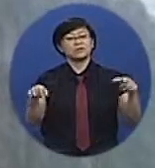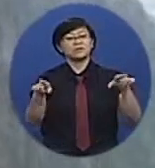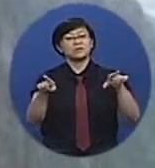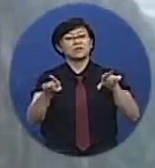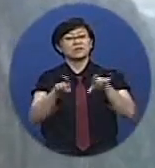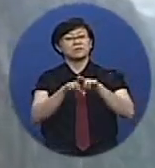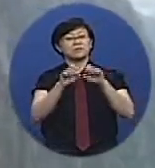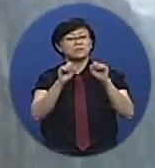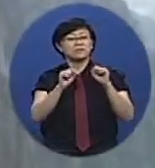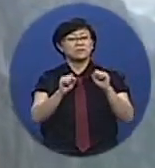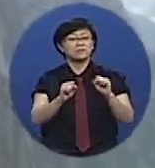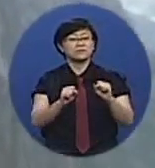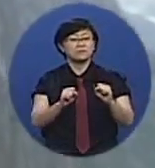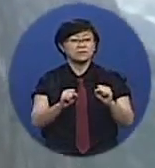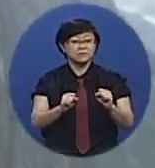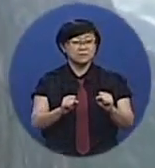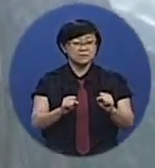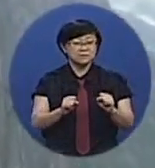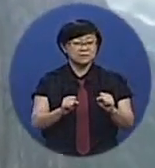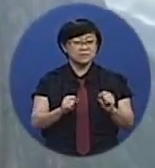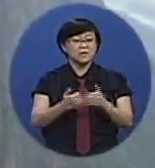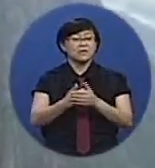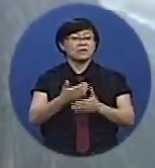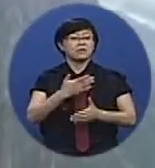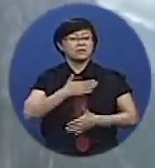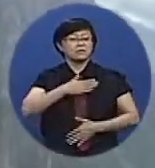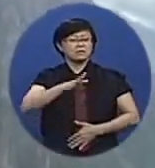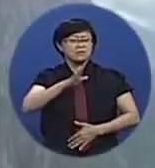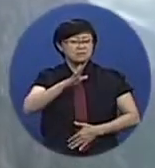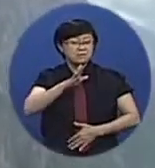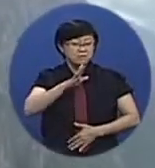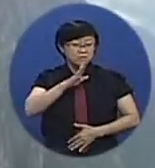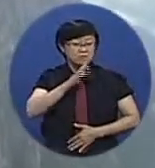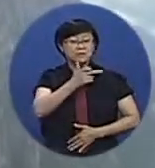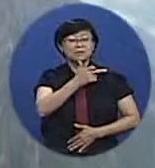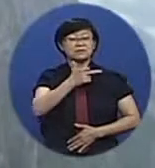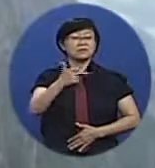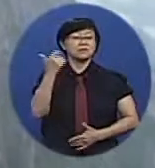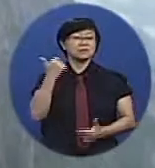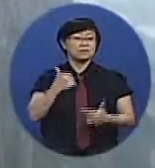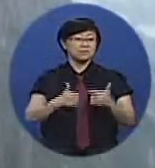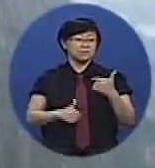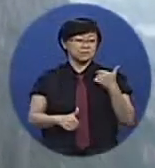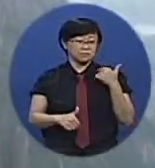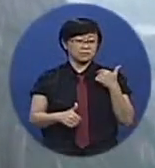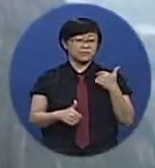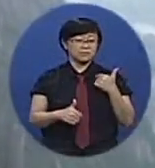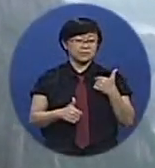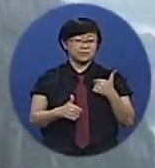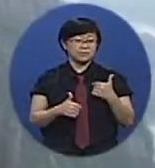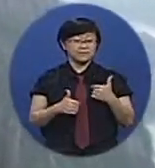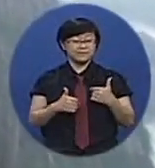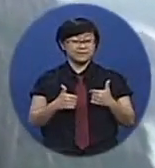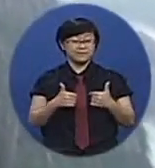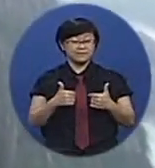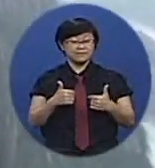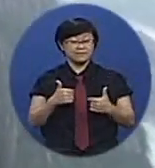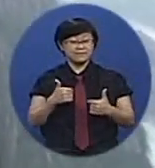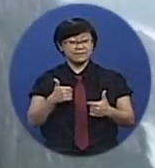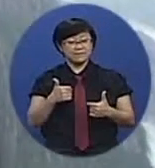오늘처럼 우리 함께 있음이 내겐 얼마나 큰